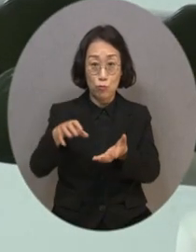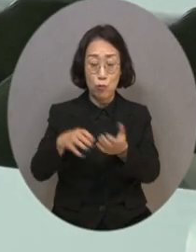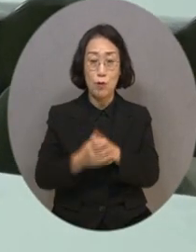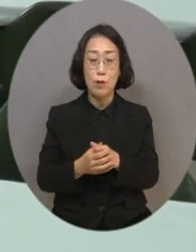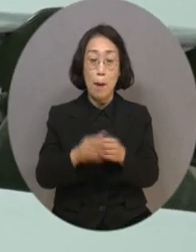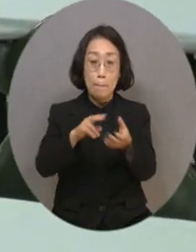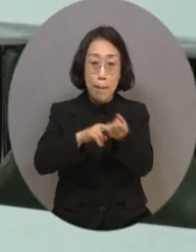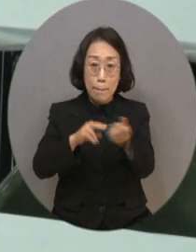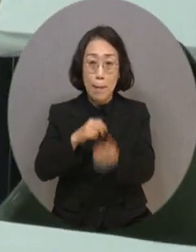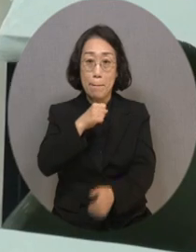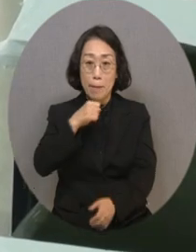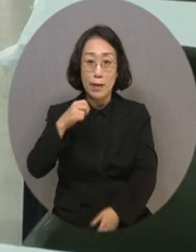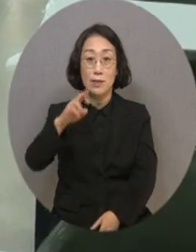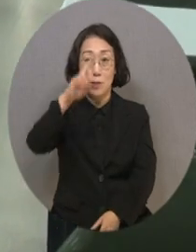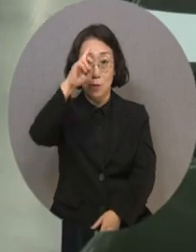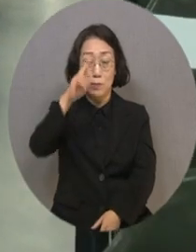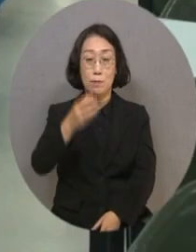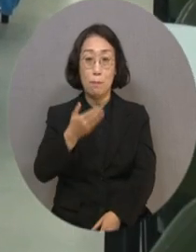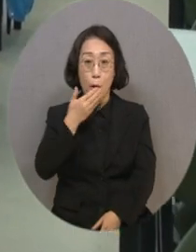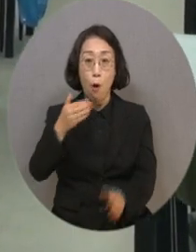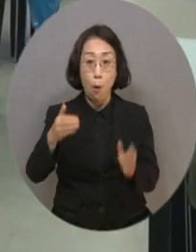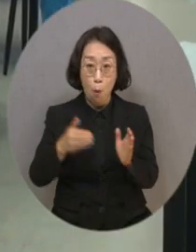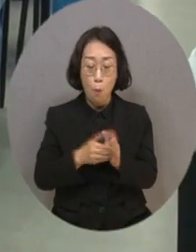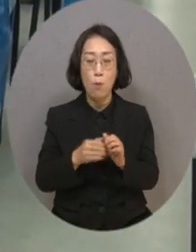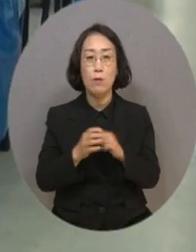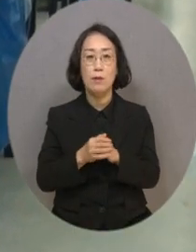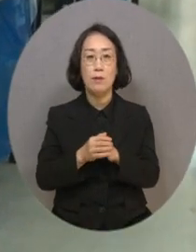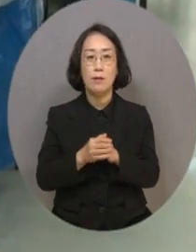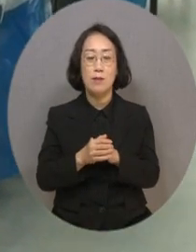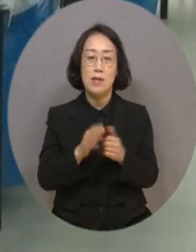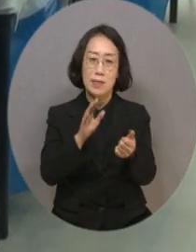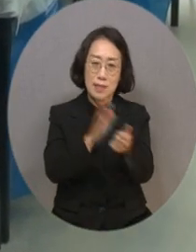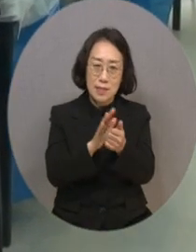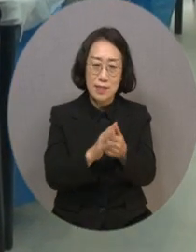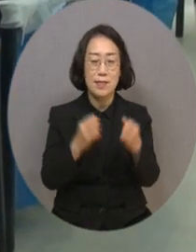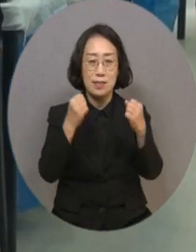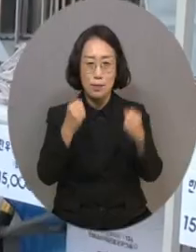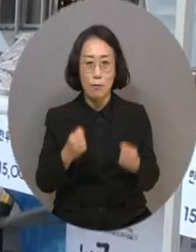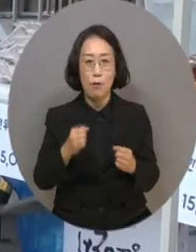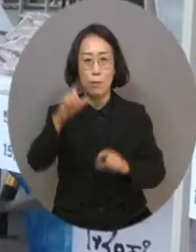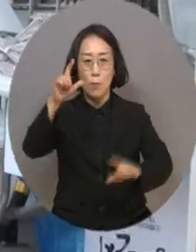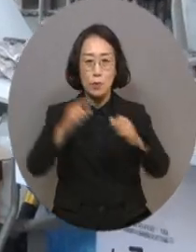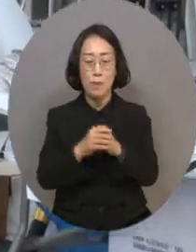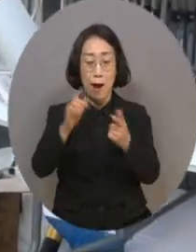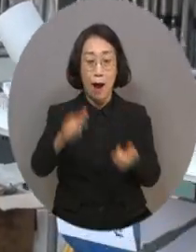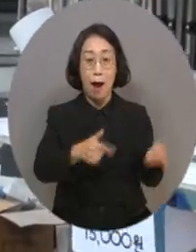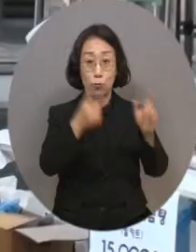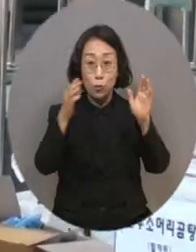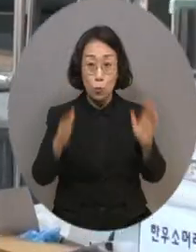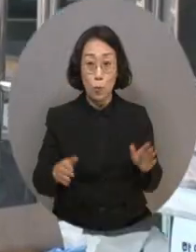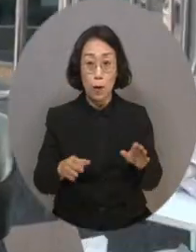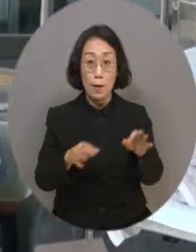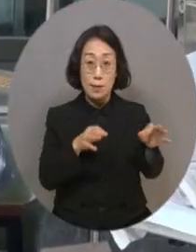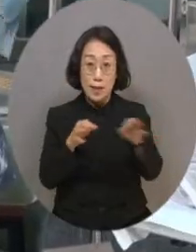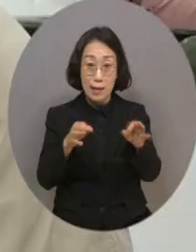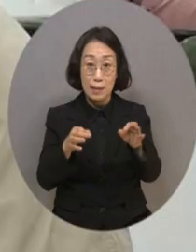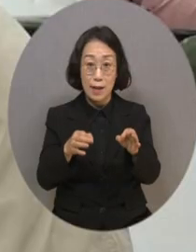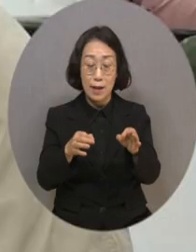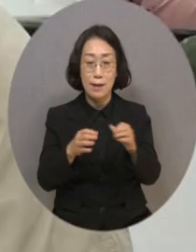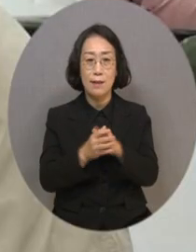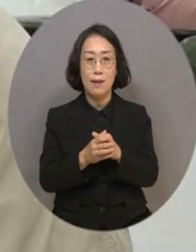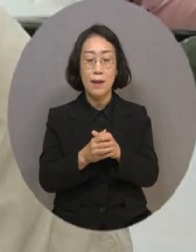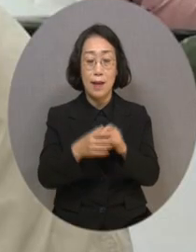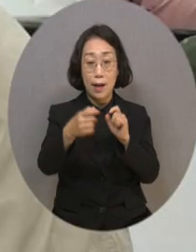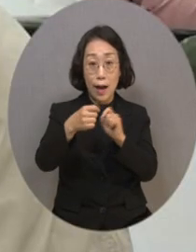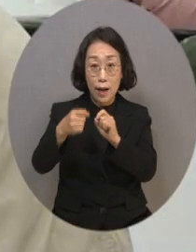현장에서 판매되는 맛있는 음식으로 점심 식사를 하며 지지와 응원을 보냈습니다. 하루 동안 진행된 바자회에는